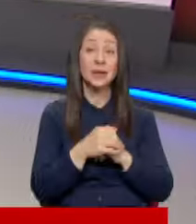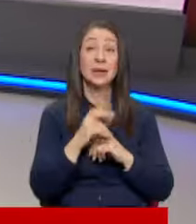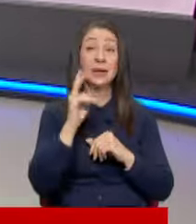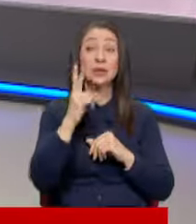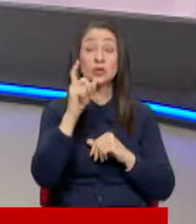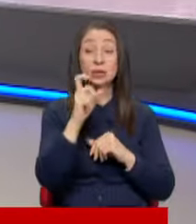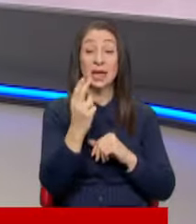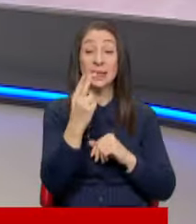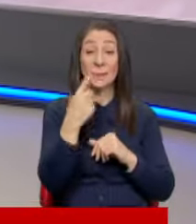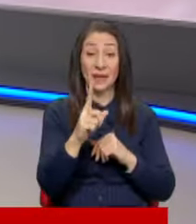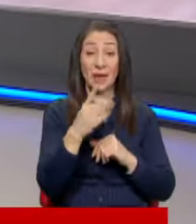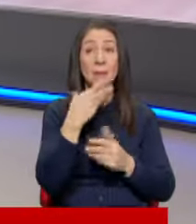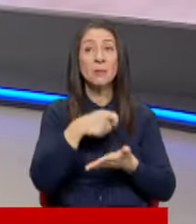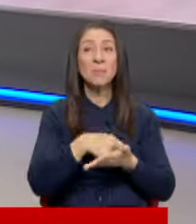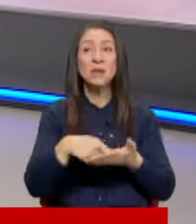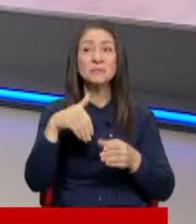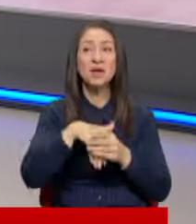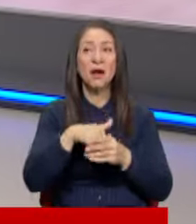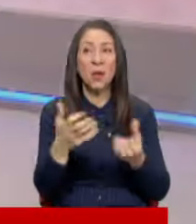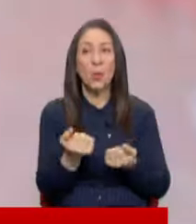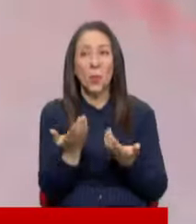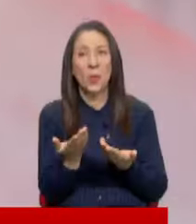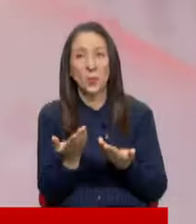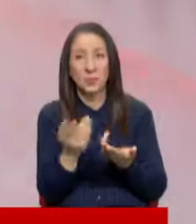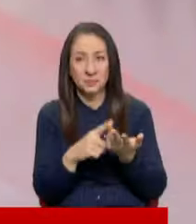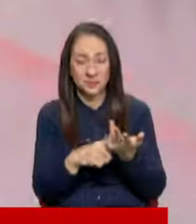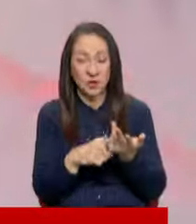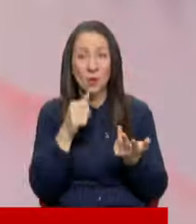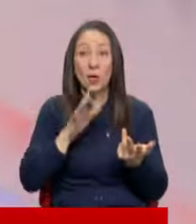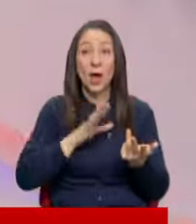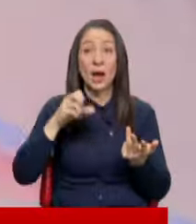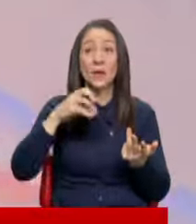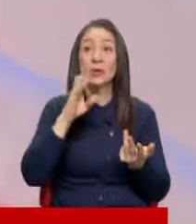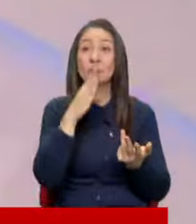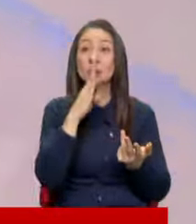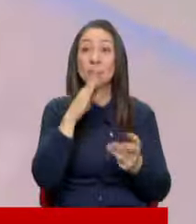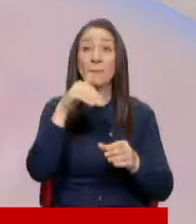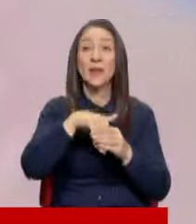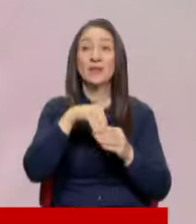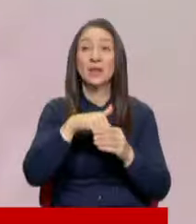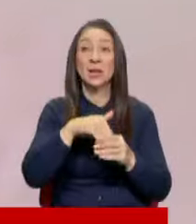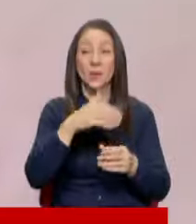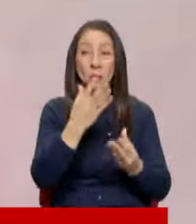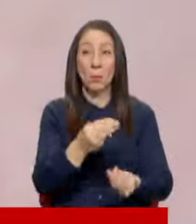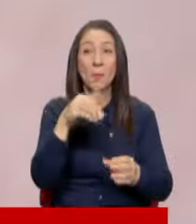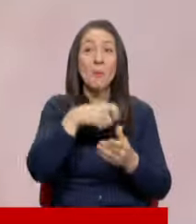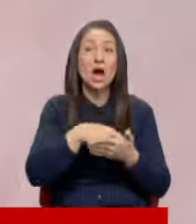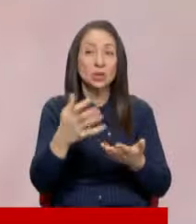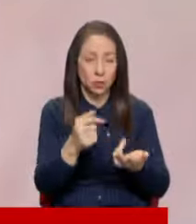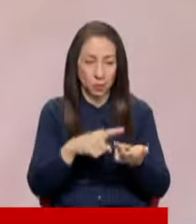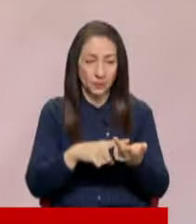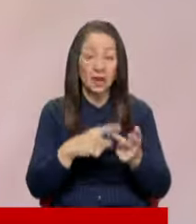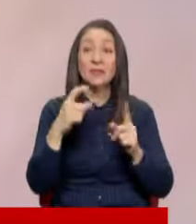kendisi 97.000 L emekli Milletvekili maaşı alıyor oğlu AK Parti'den Kocaeli milletvekili oldu maaş